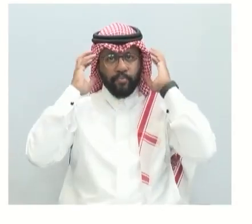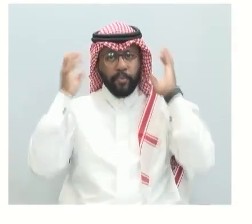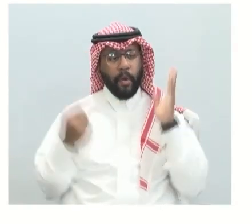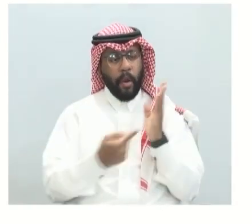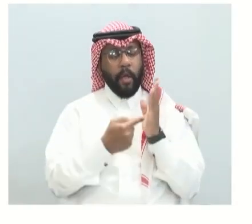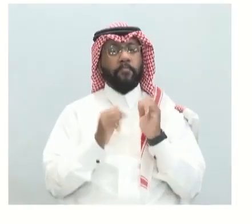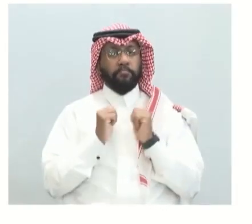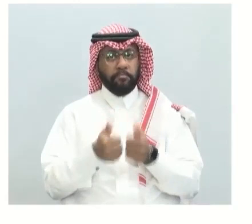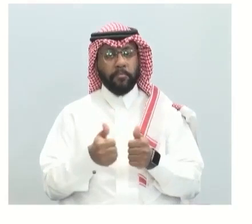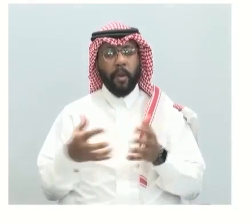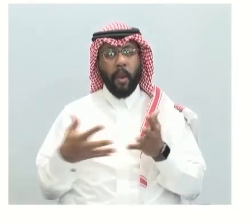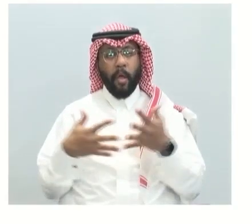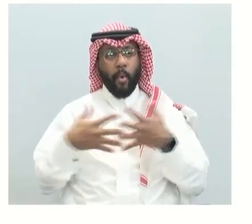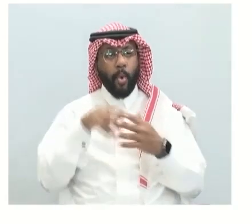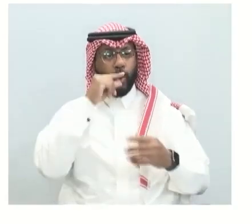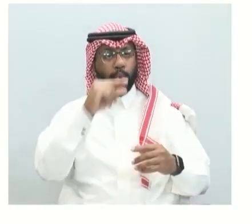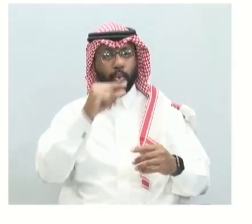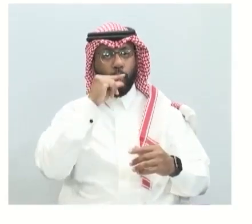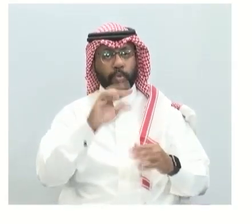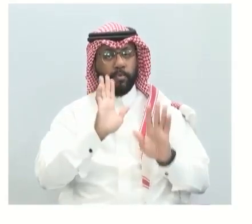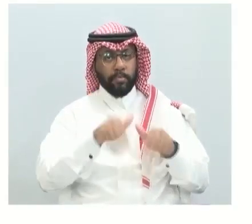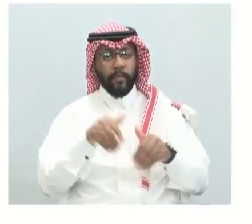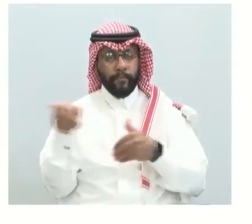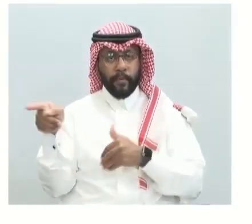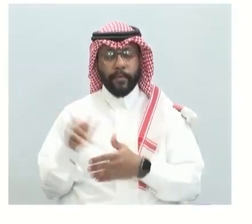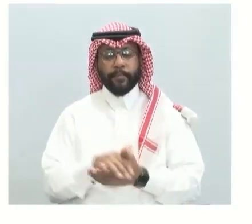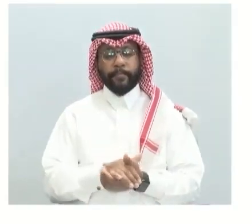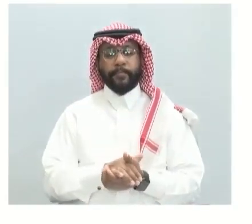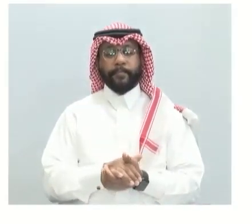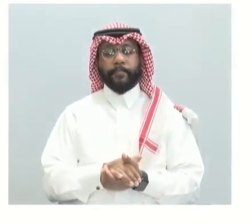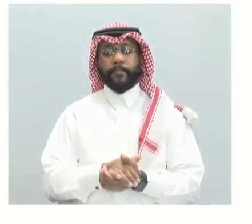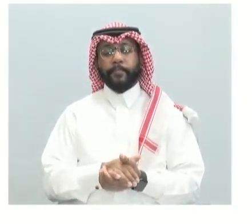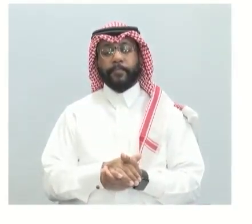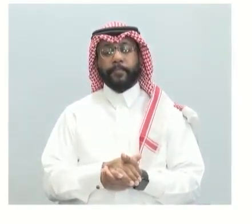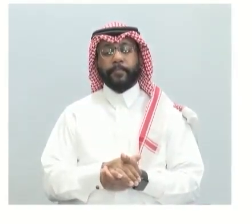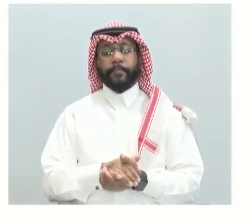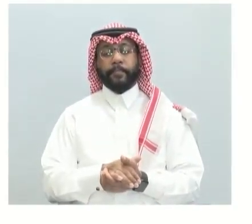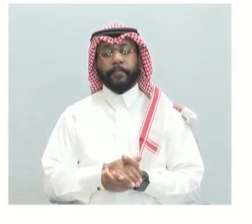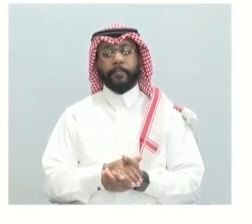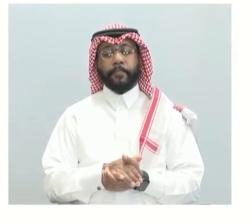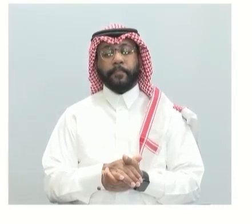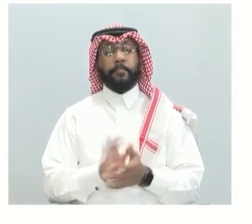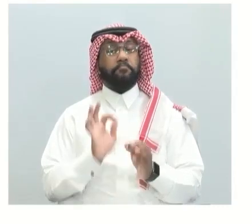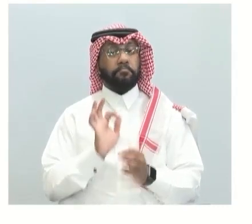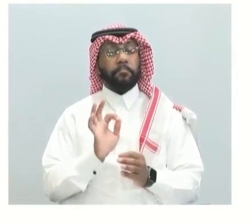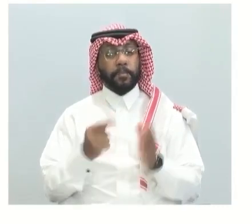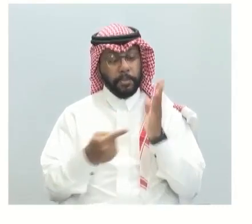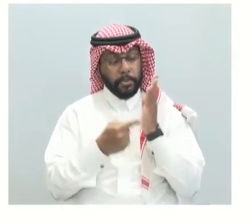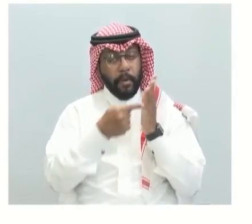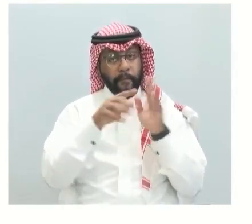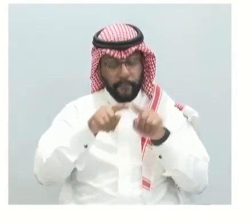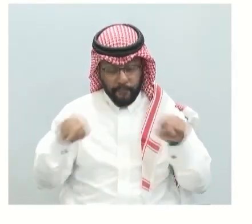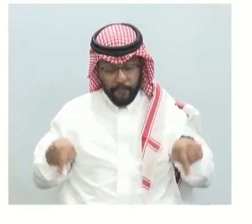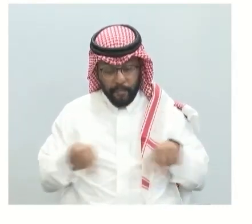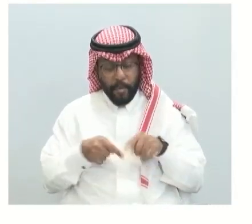لنا نقل البيانات بين اجهزه الادخال والاخراج وجهاز الحاسب طبعا ما هي ما هي منافذ التوصيل الخاصه